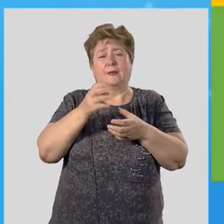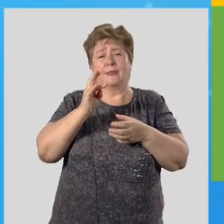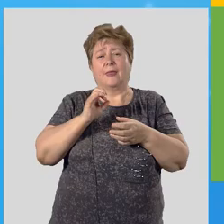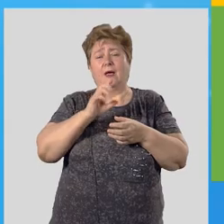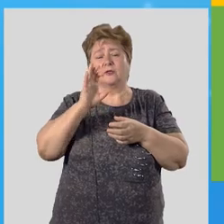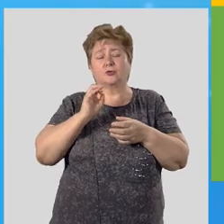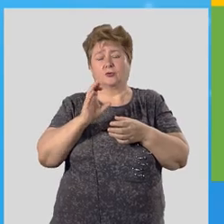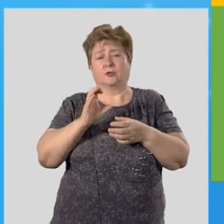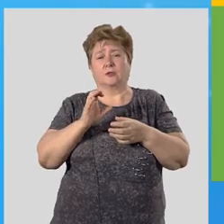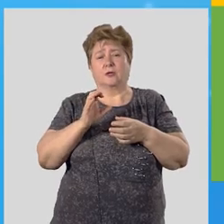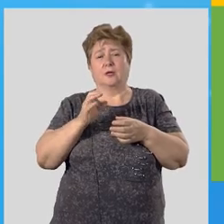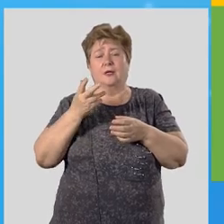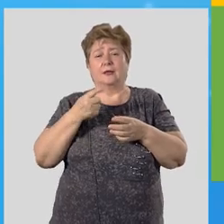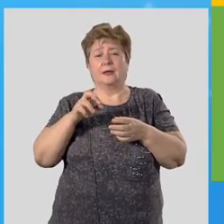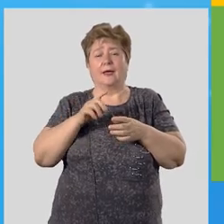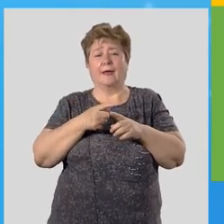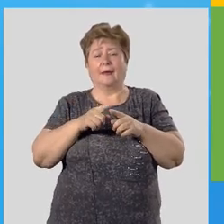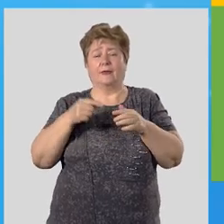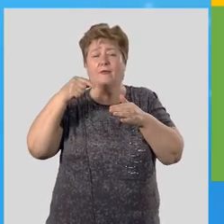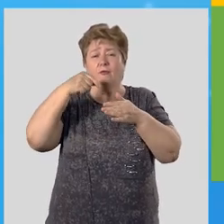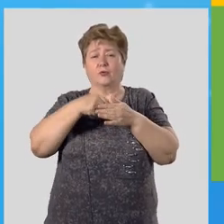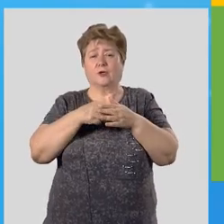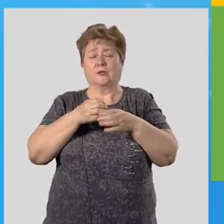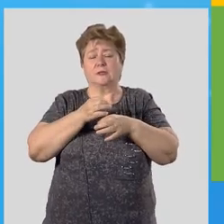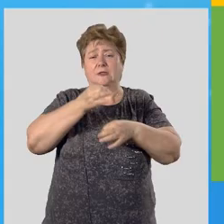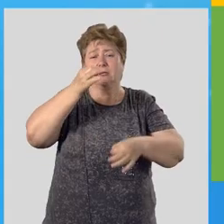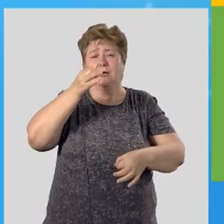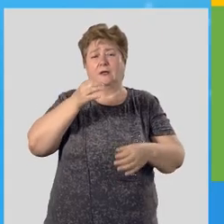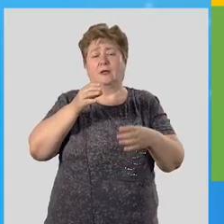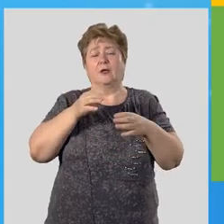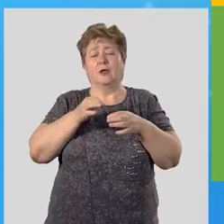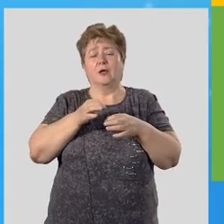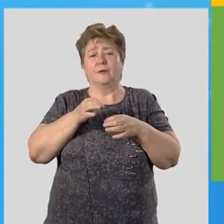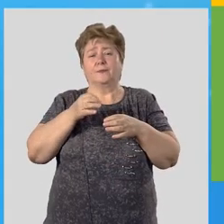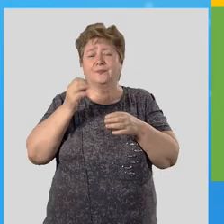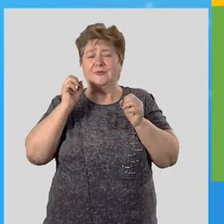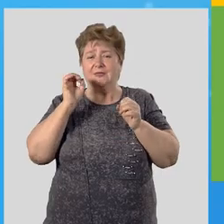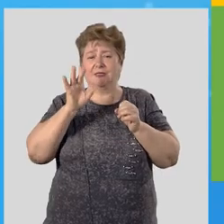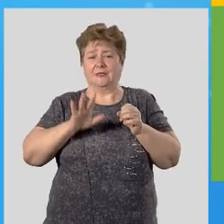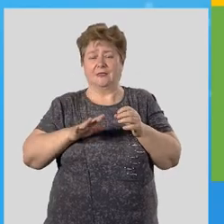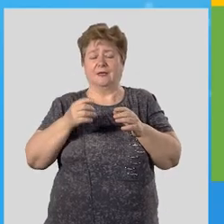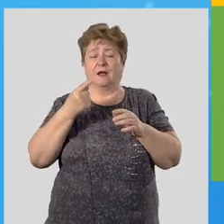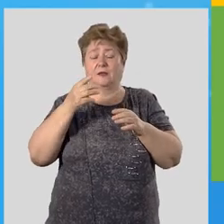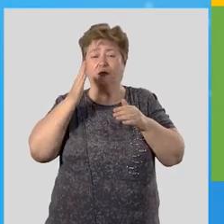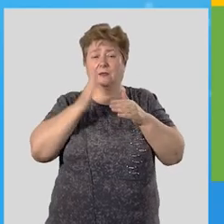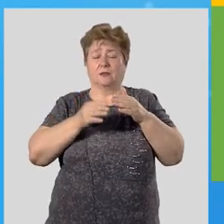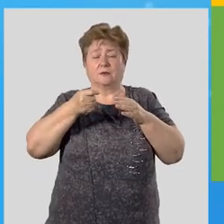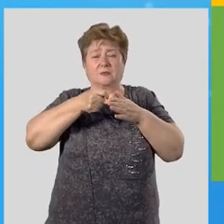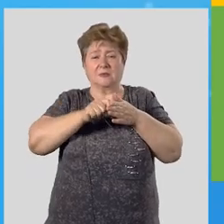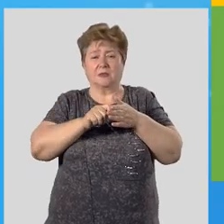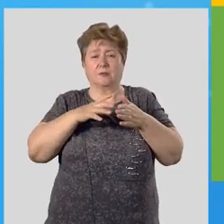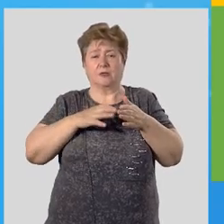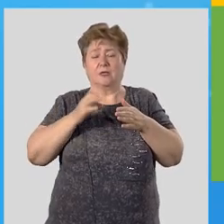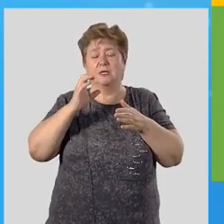насоса. Для этого внутрь длинной стеклянной трубки с одним запаянным концом